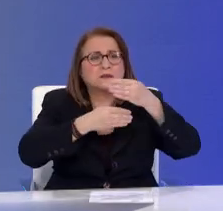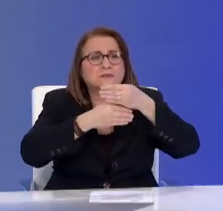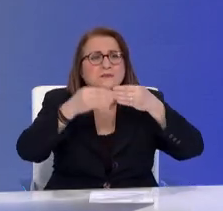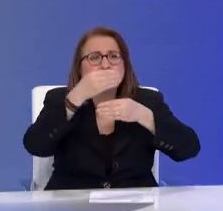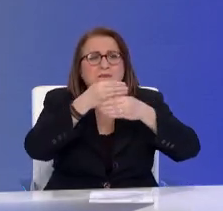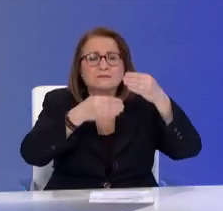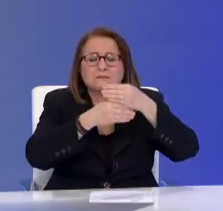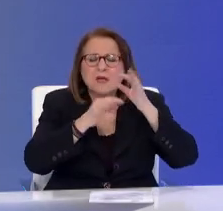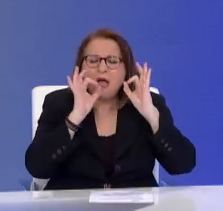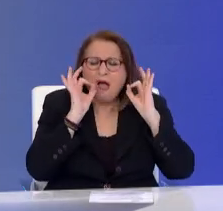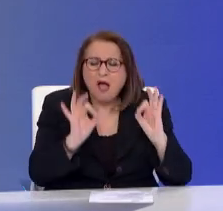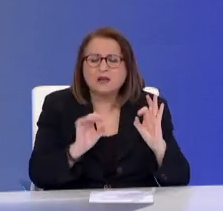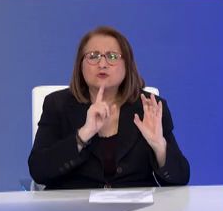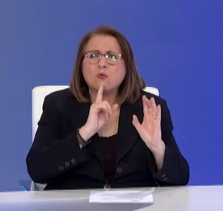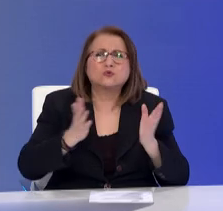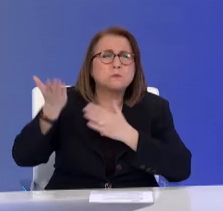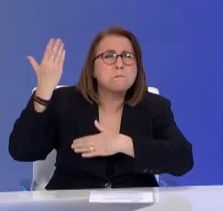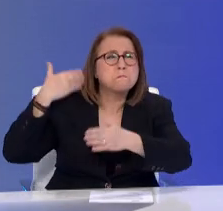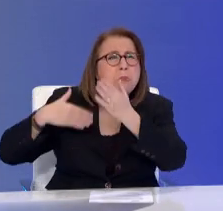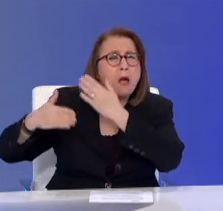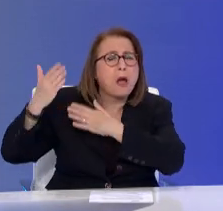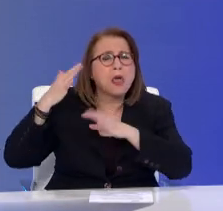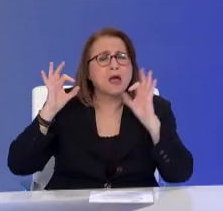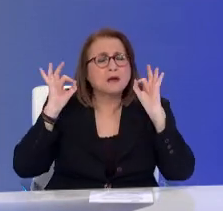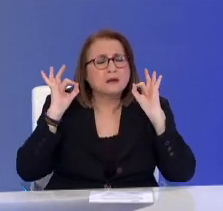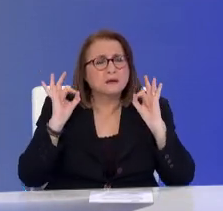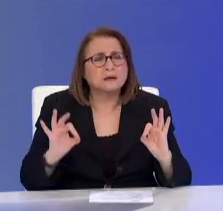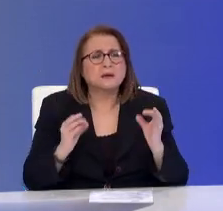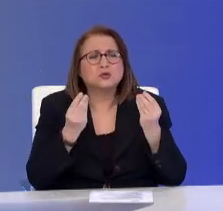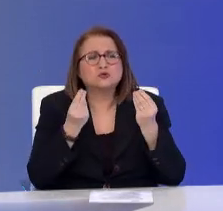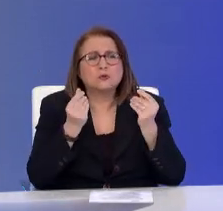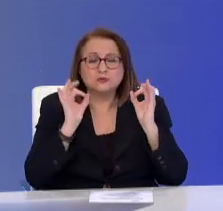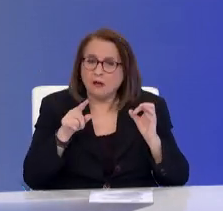τοπικά υλικά για την αναστήλωση και